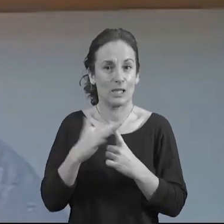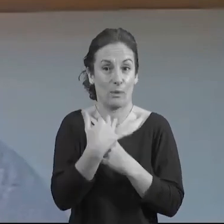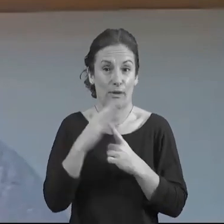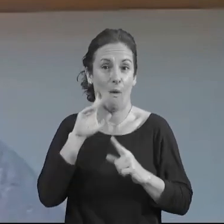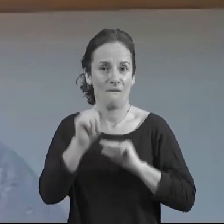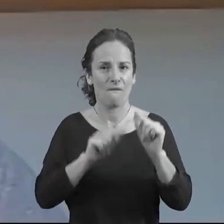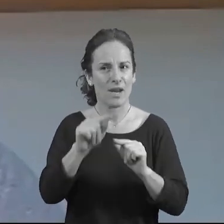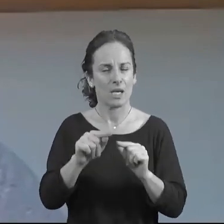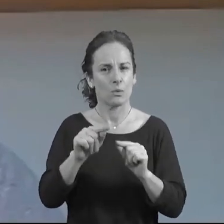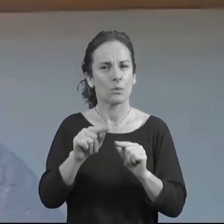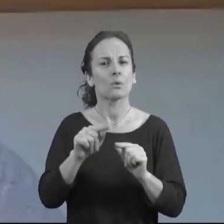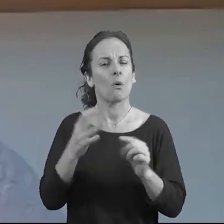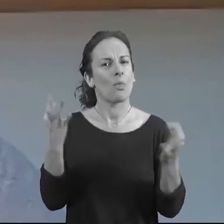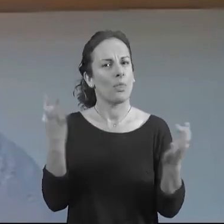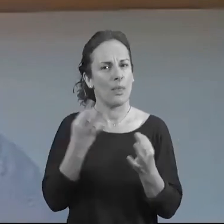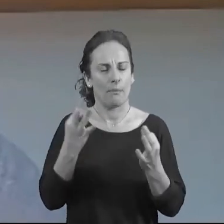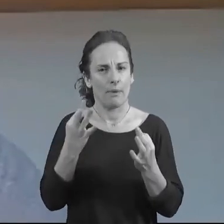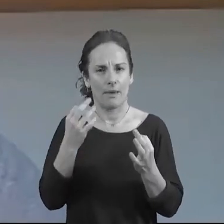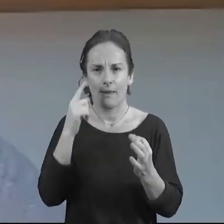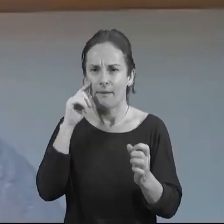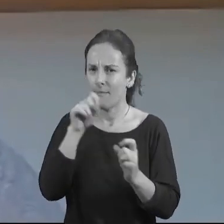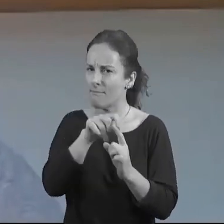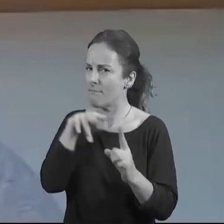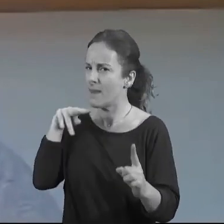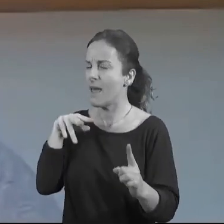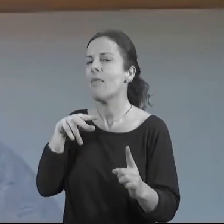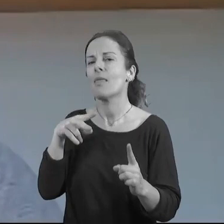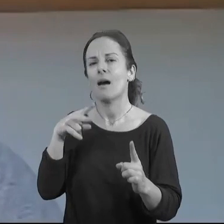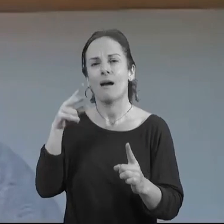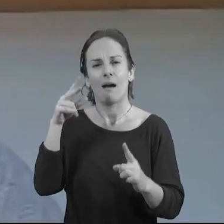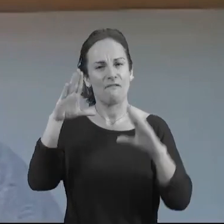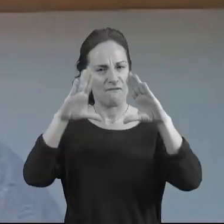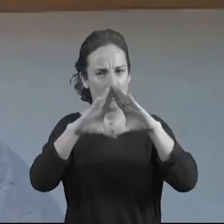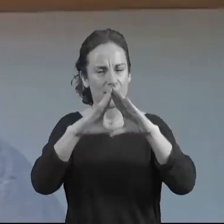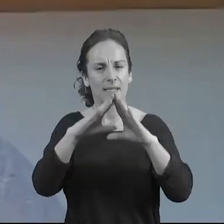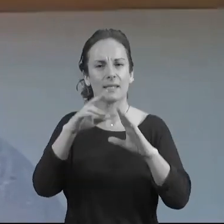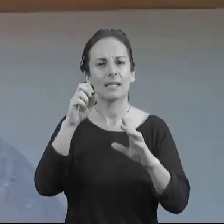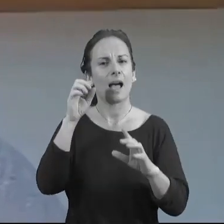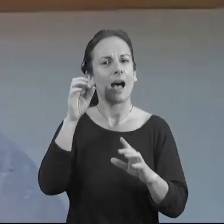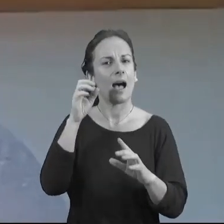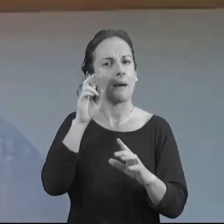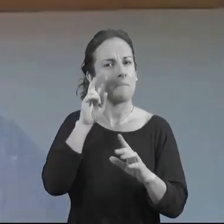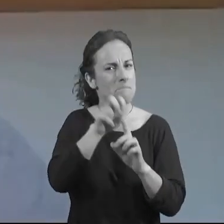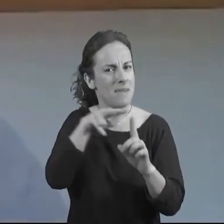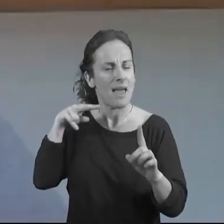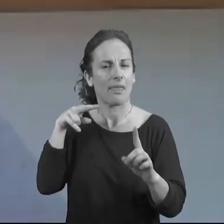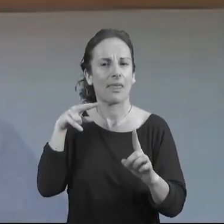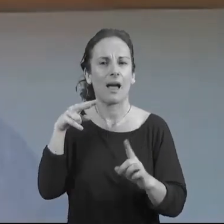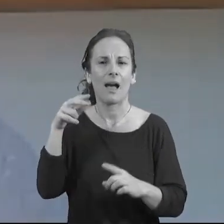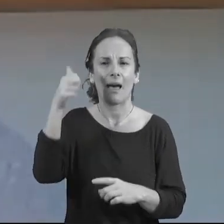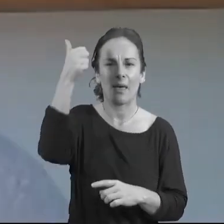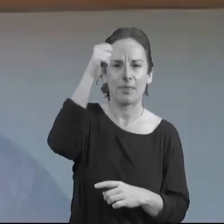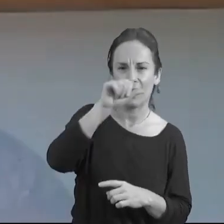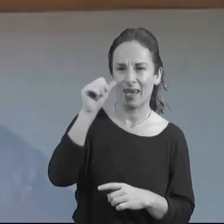podem deixar de mirar amb mirada feminista, amb mirada de gènere, amb mirada no de